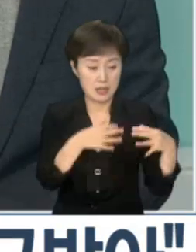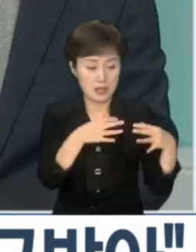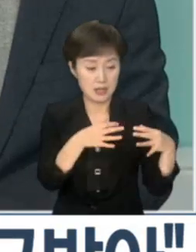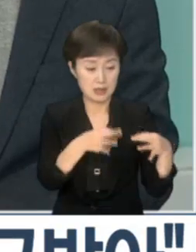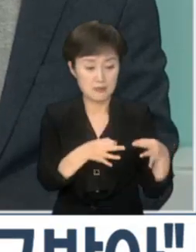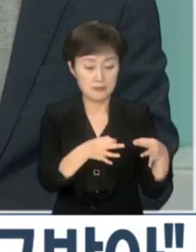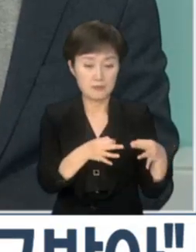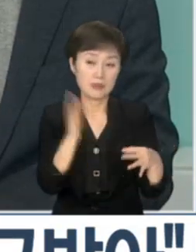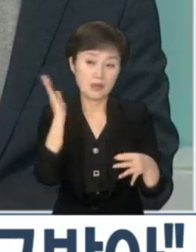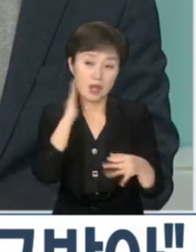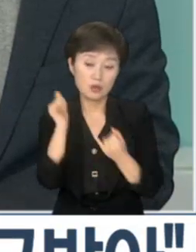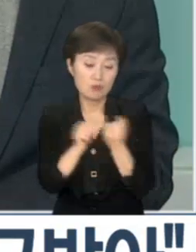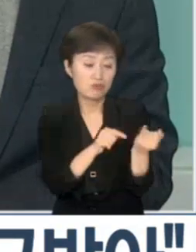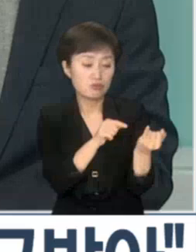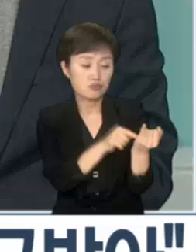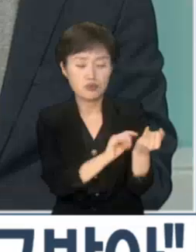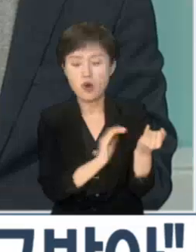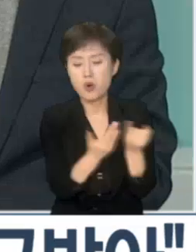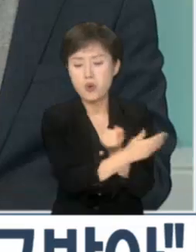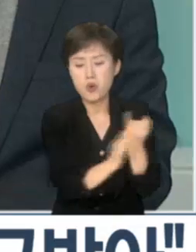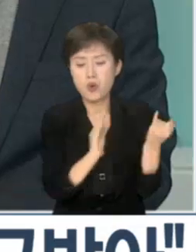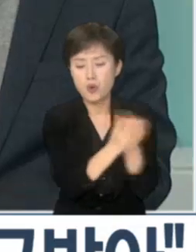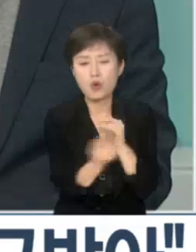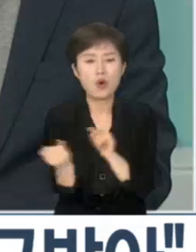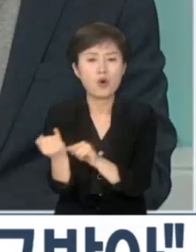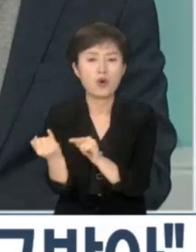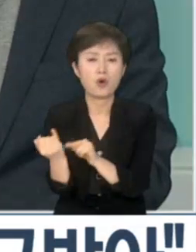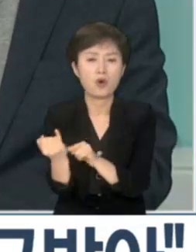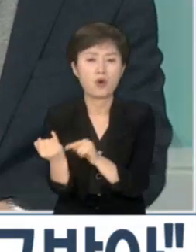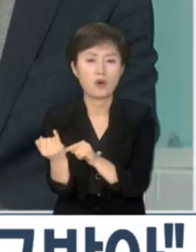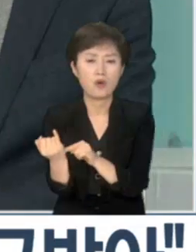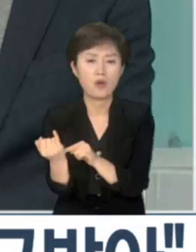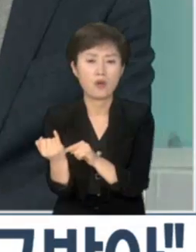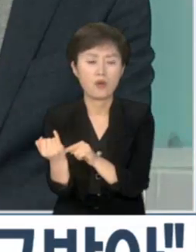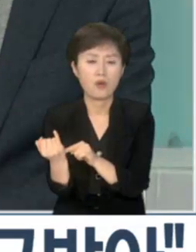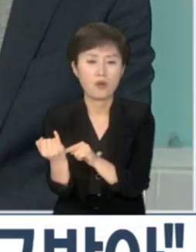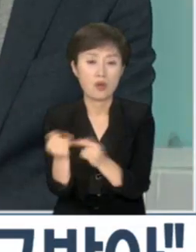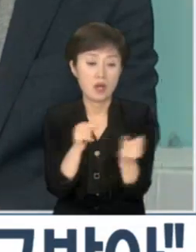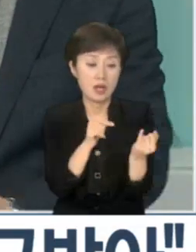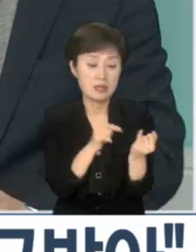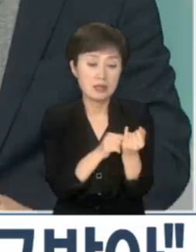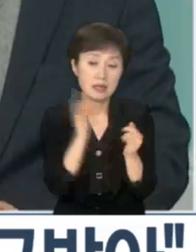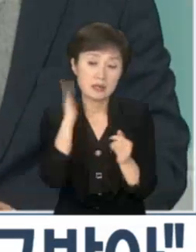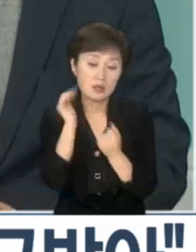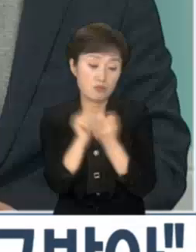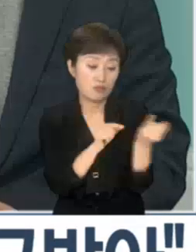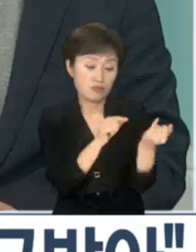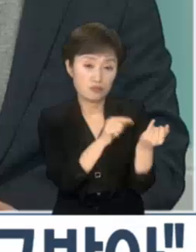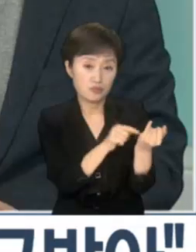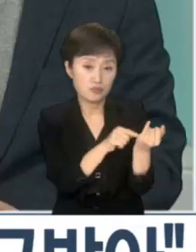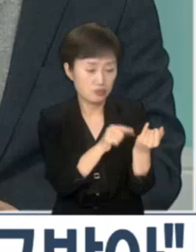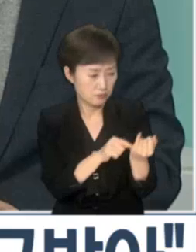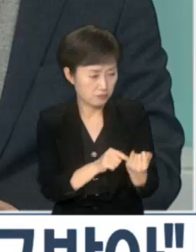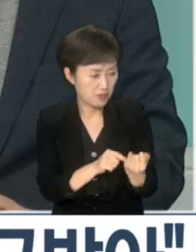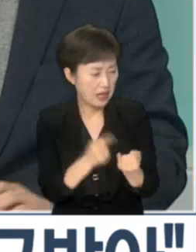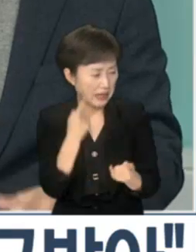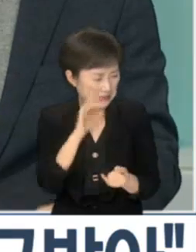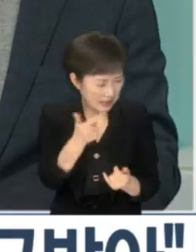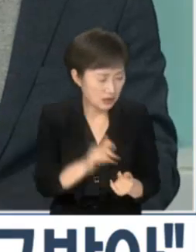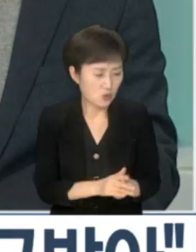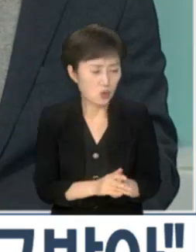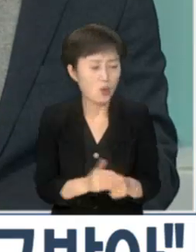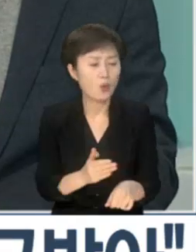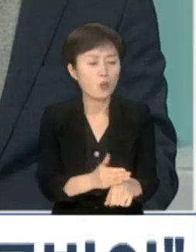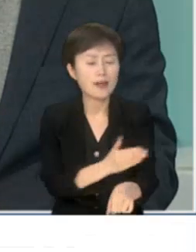각종 의혹에 대해서 그 호위무사 역할을 했어요. 그래서 그 당시에 보면 허위학력 의혹에 대해서도 허위가 아니라 과장이다.